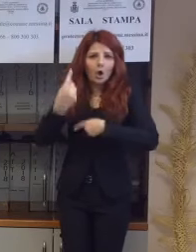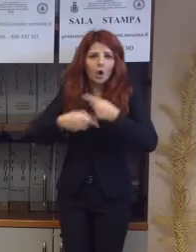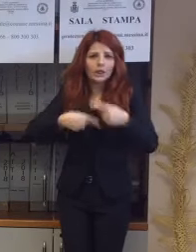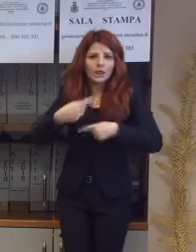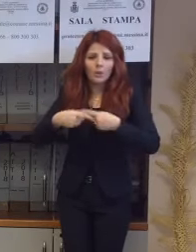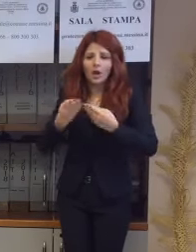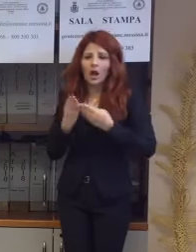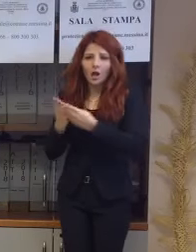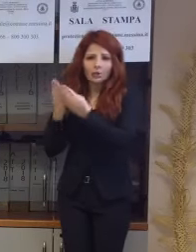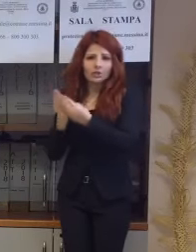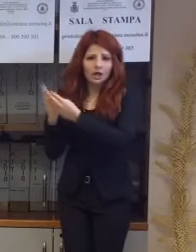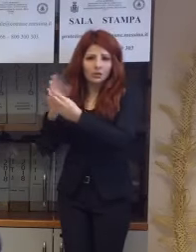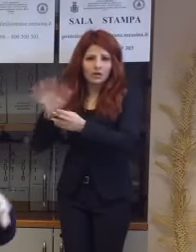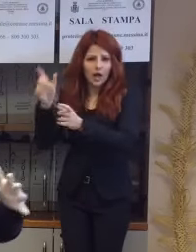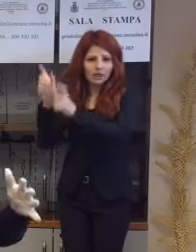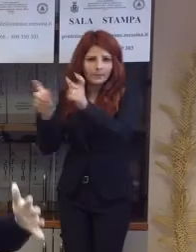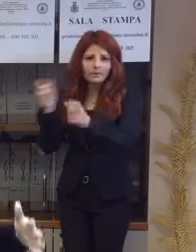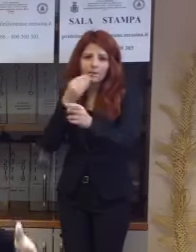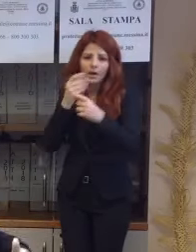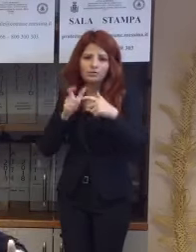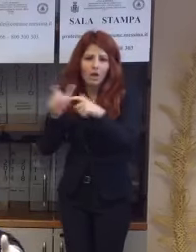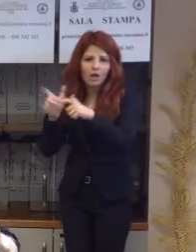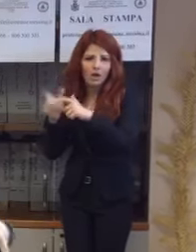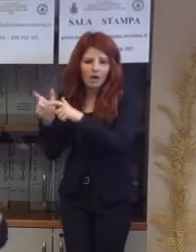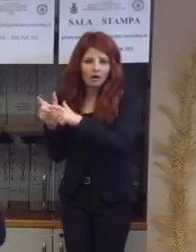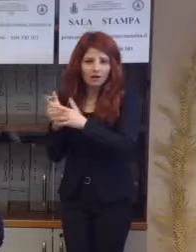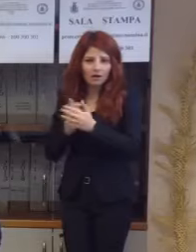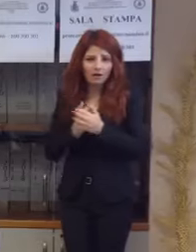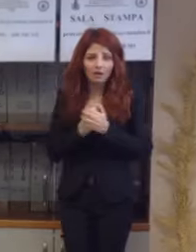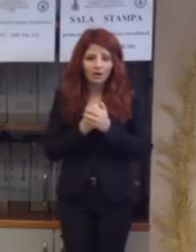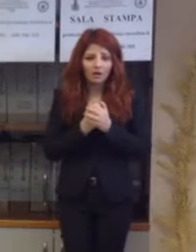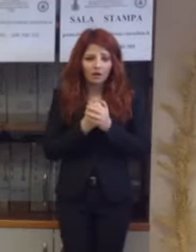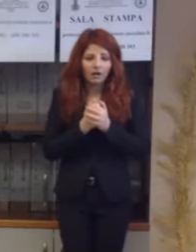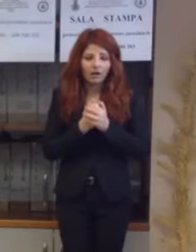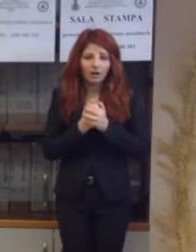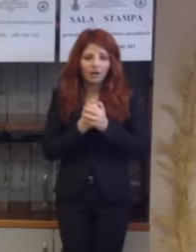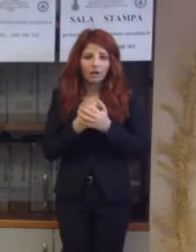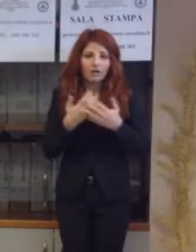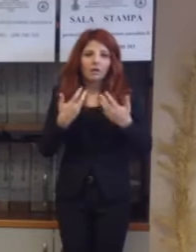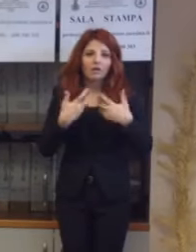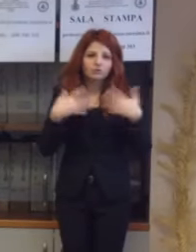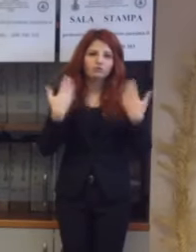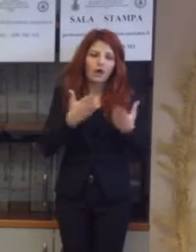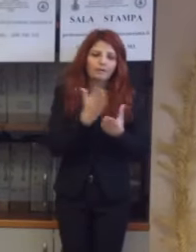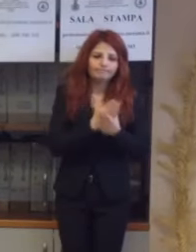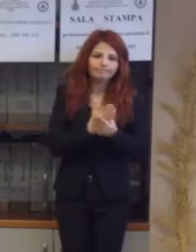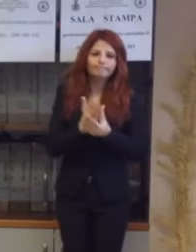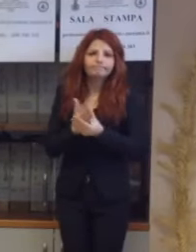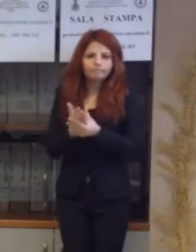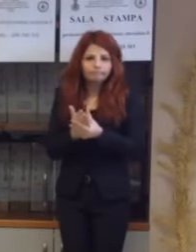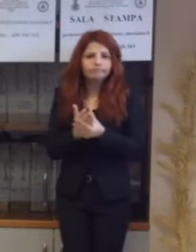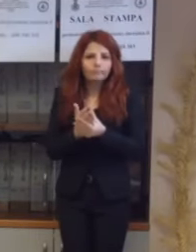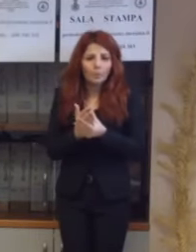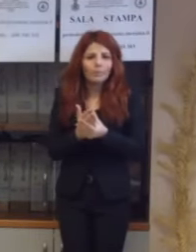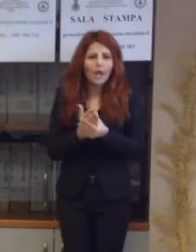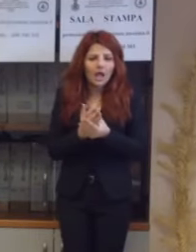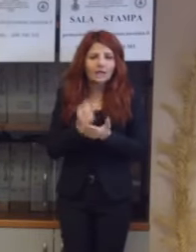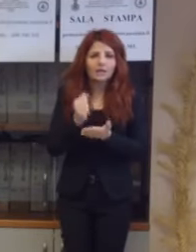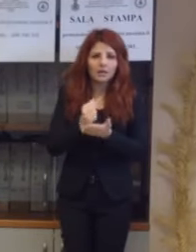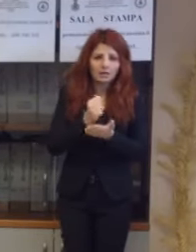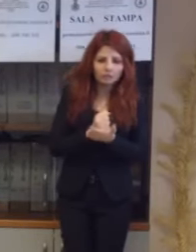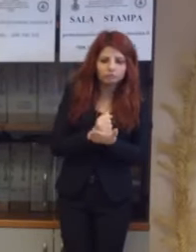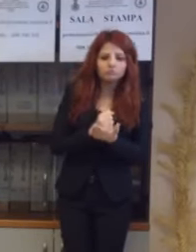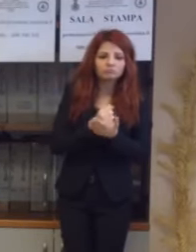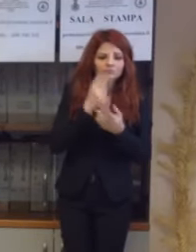il sostegno alimentare. Ci sono tutta una serie di pratiche che stiamo vedendo, abbiamo circa un migliaio di email